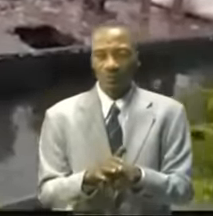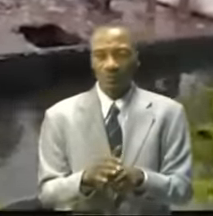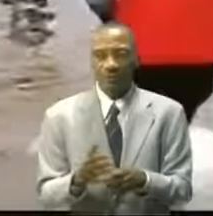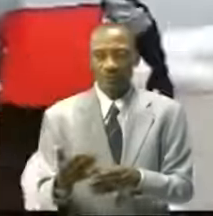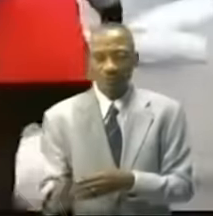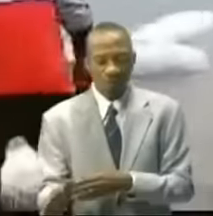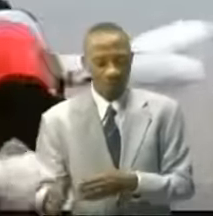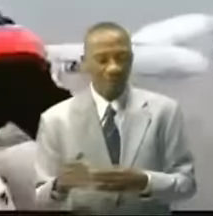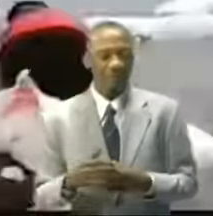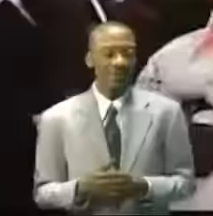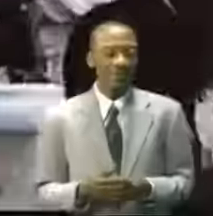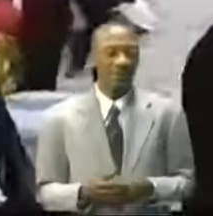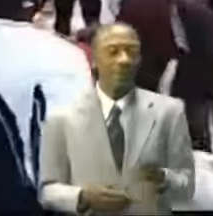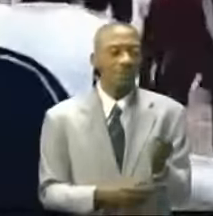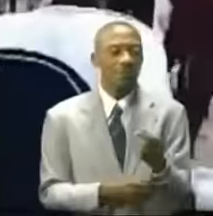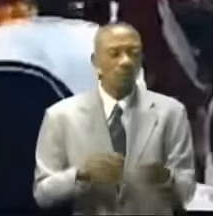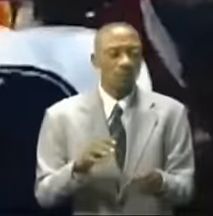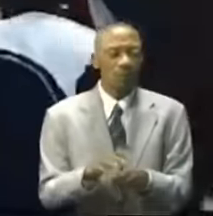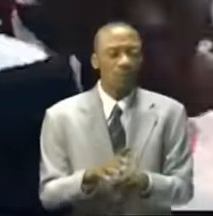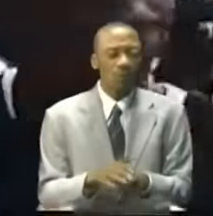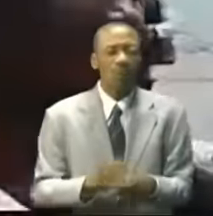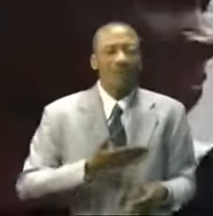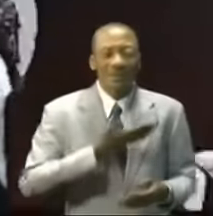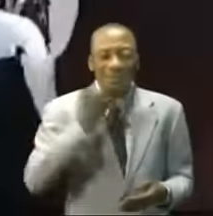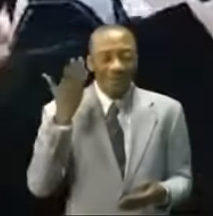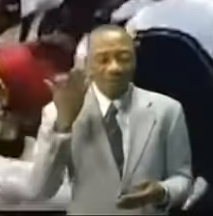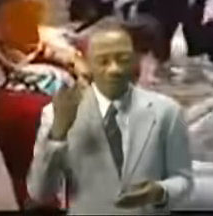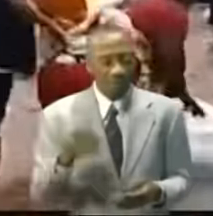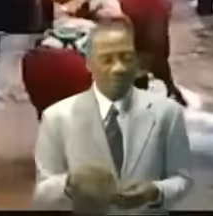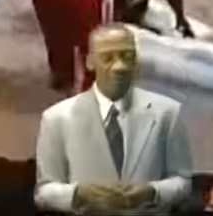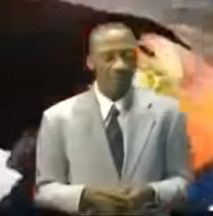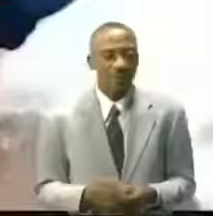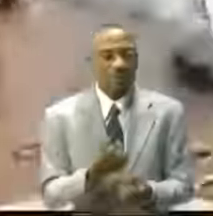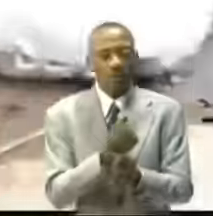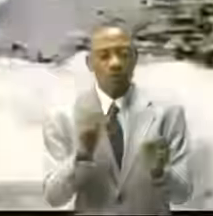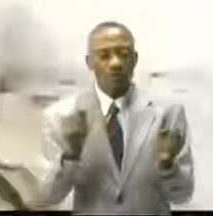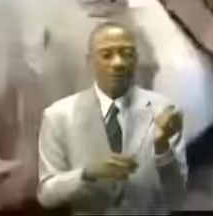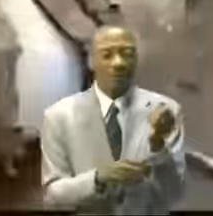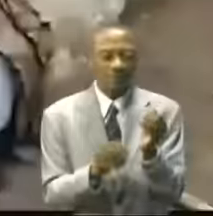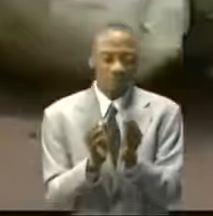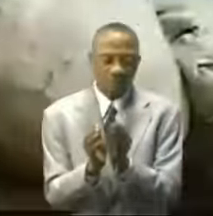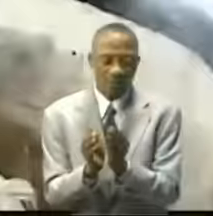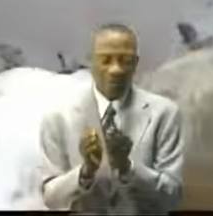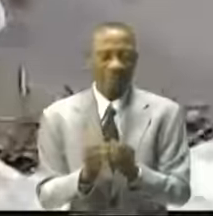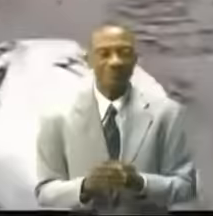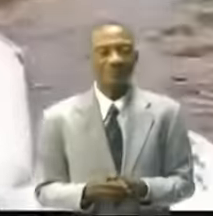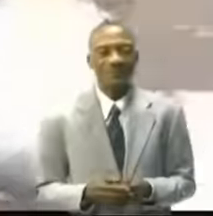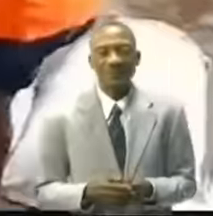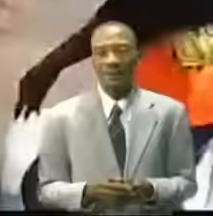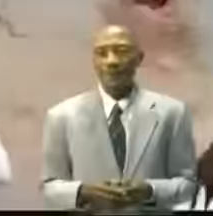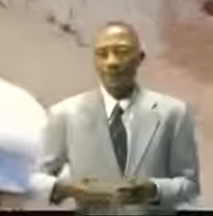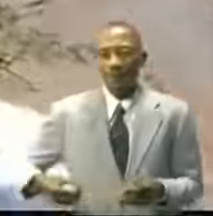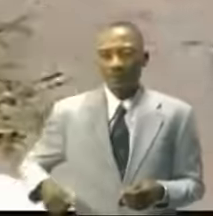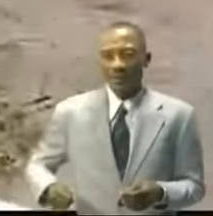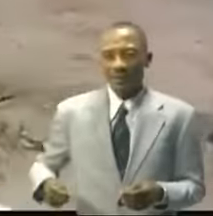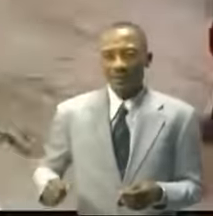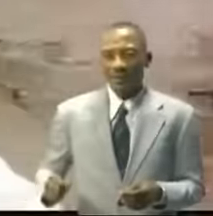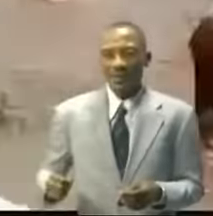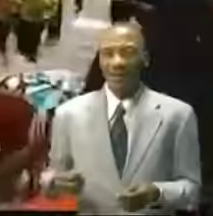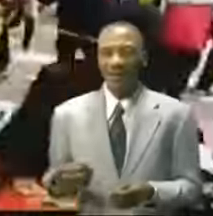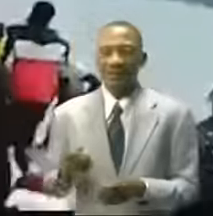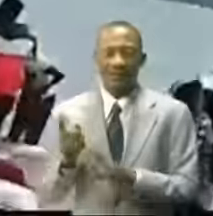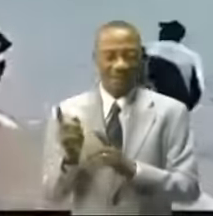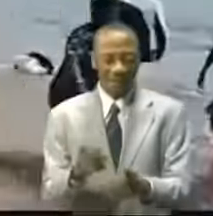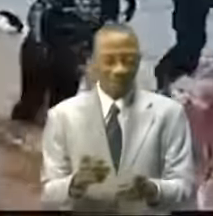Maïndombe. Un autre cas de naufrage est celui répertorié le lundi 20 août courant au village Mambutuka sur le fleuve Congo avec